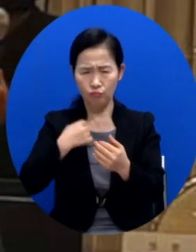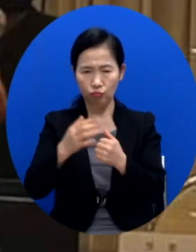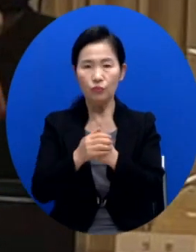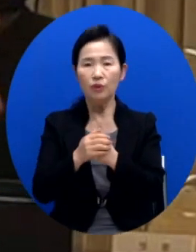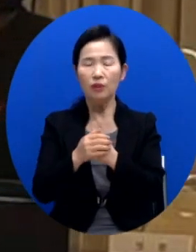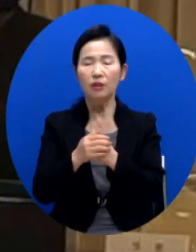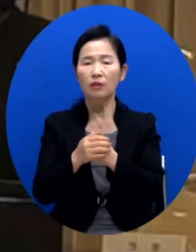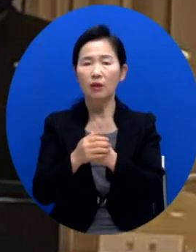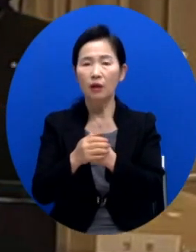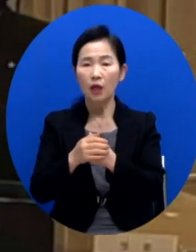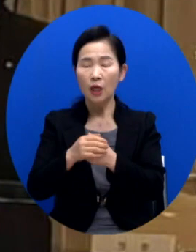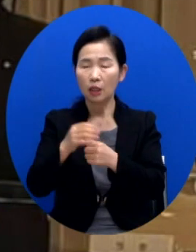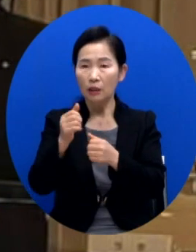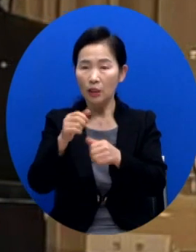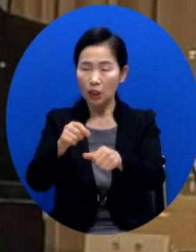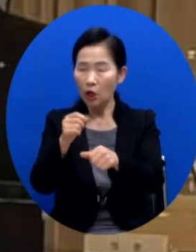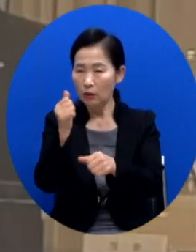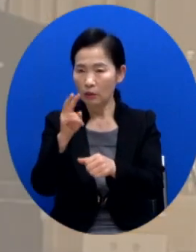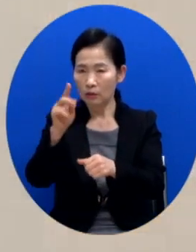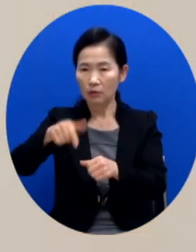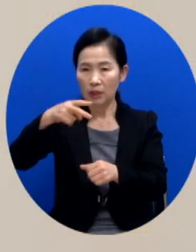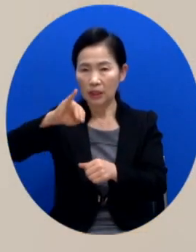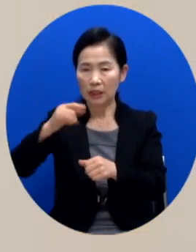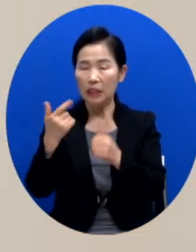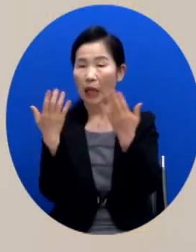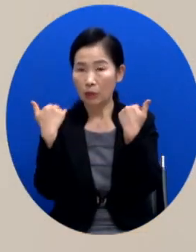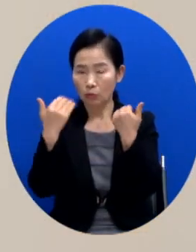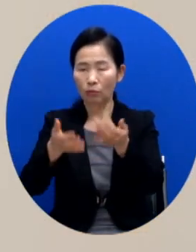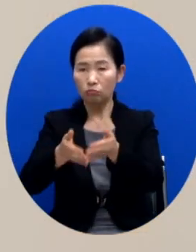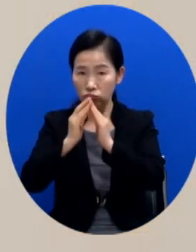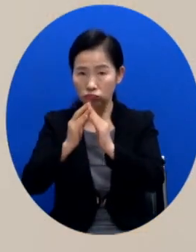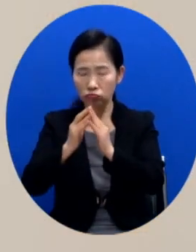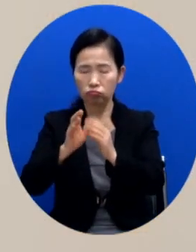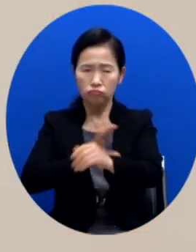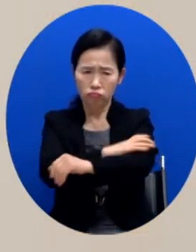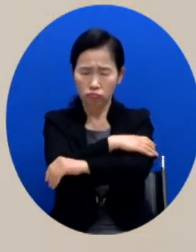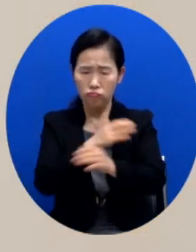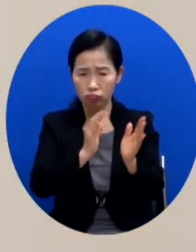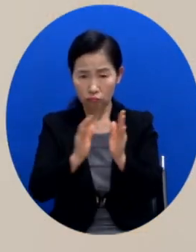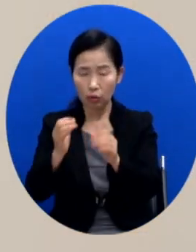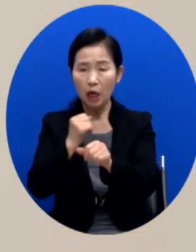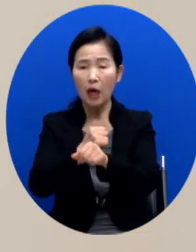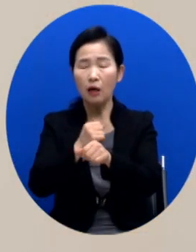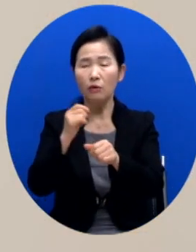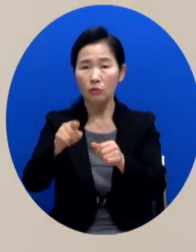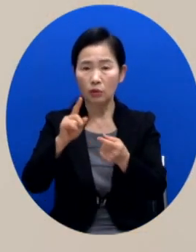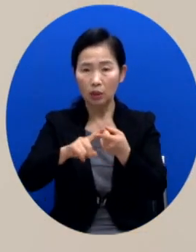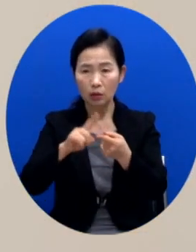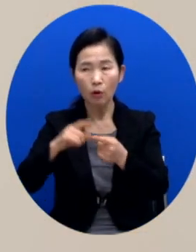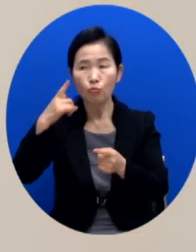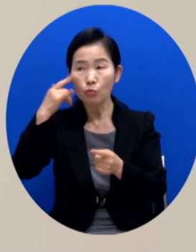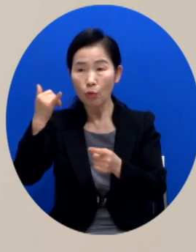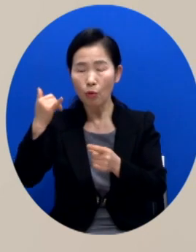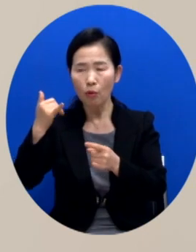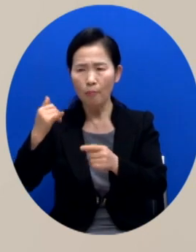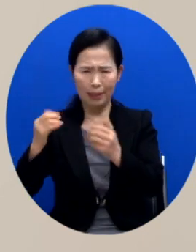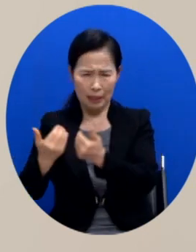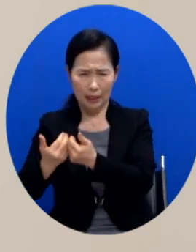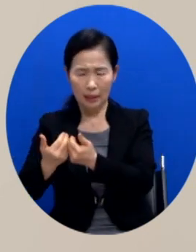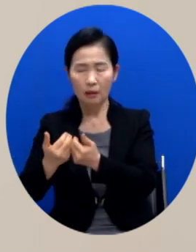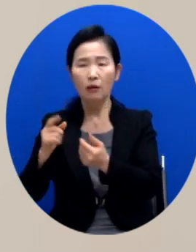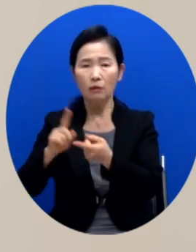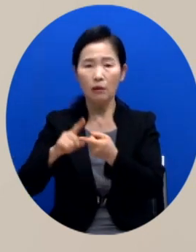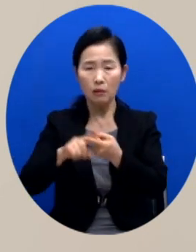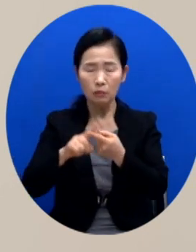추진하는 데에 대해 학부모들이 반대하는 과정에서 국가교육기관이 학부모를 형사고발한 것은 사상 초유의 사태라며